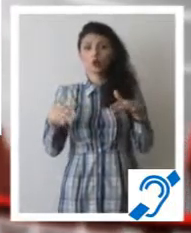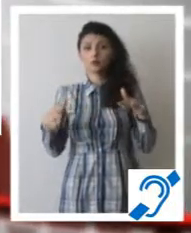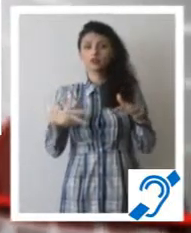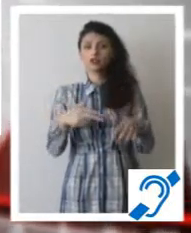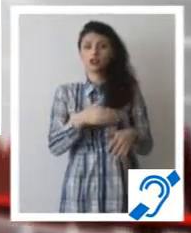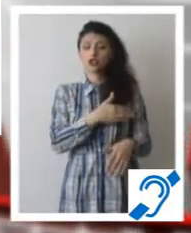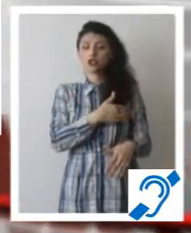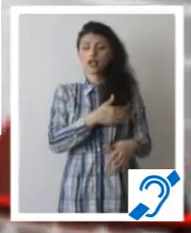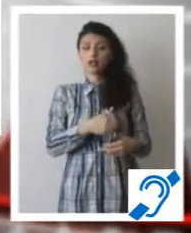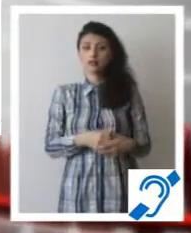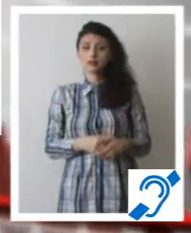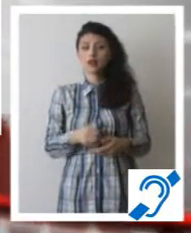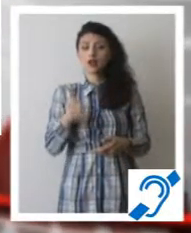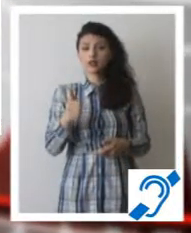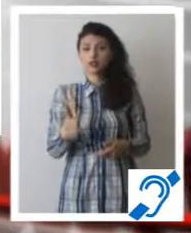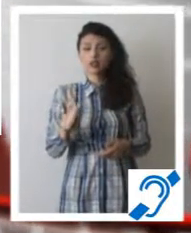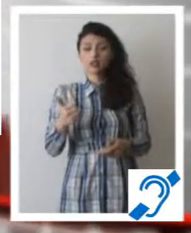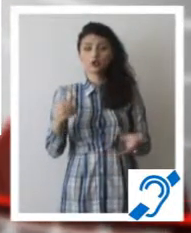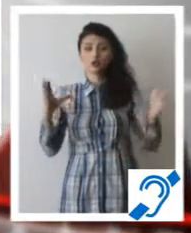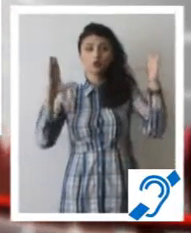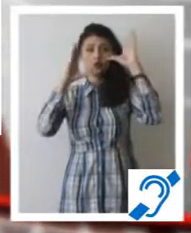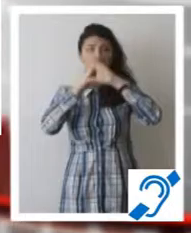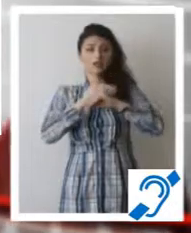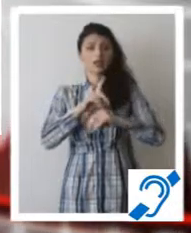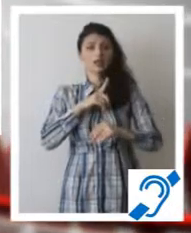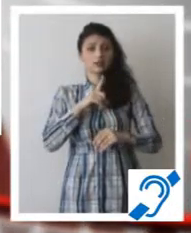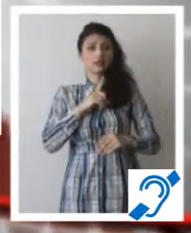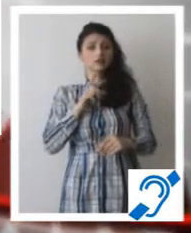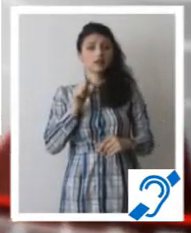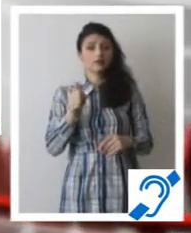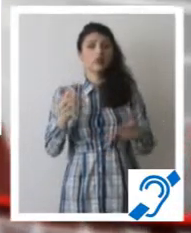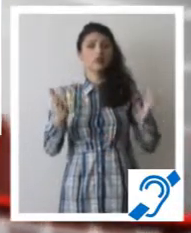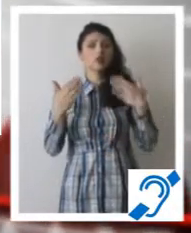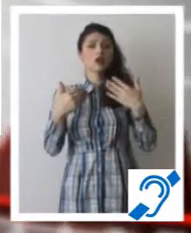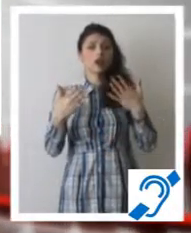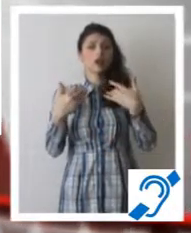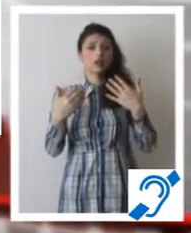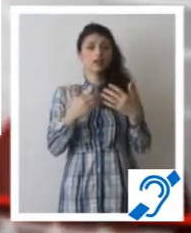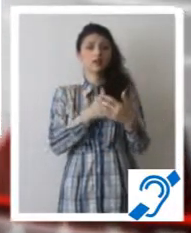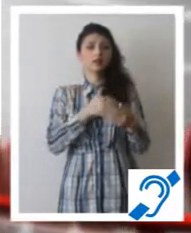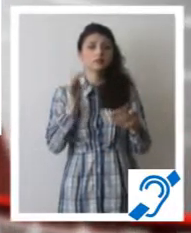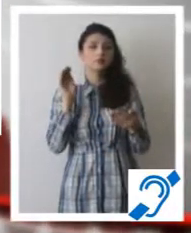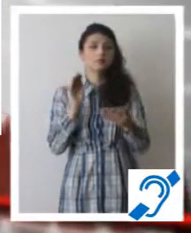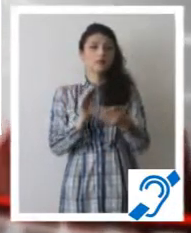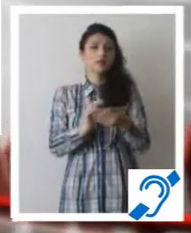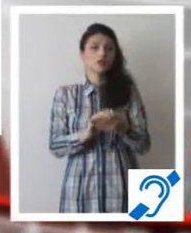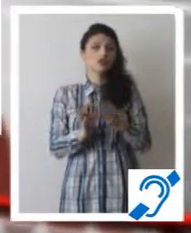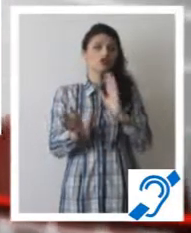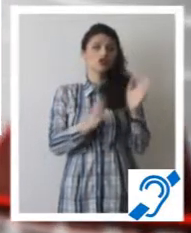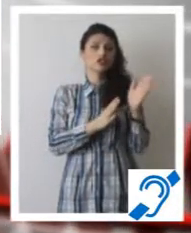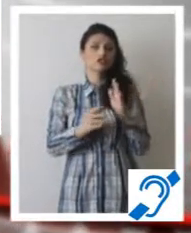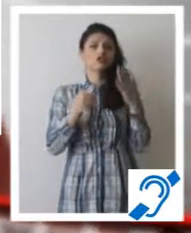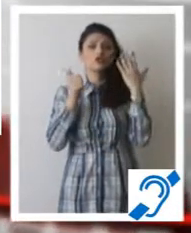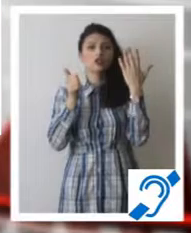13-18 grade Celsius. De asemenea, nopțile vor fi deosebit de calde, cu minime cuprinse în general